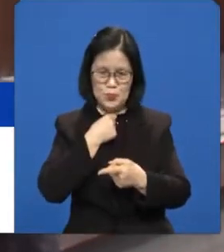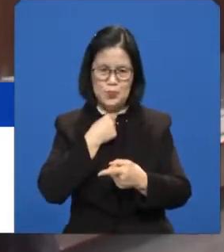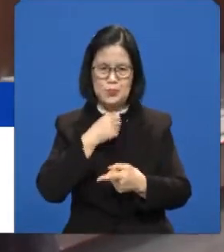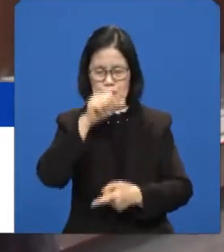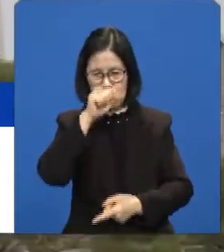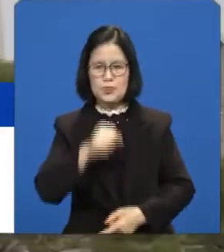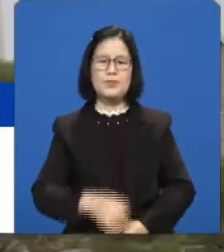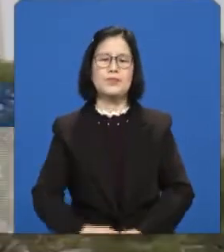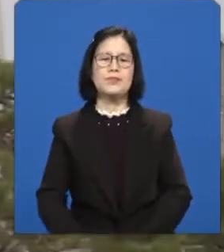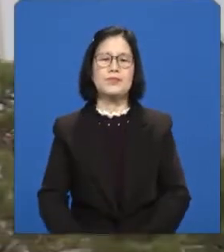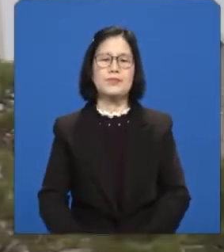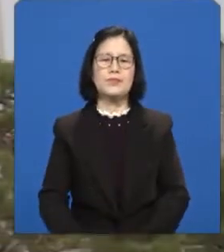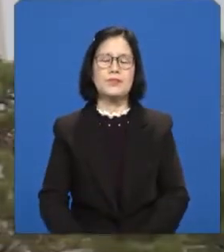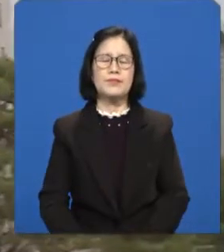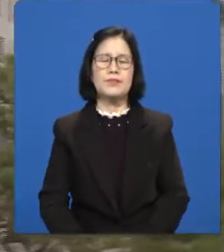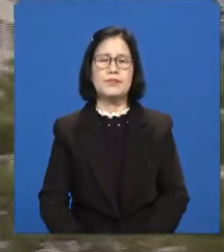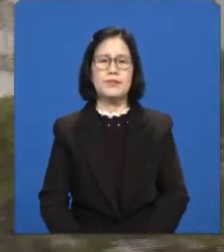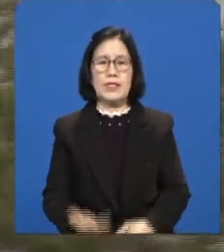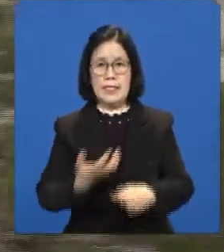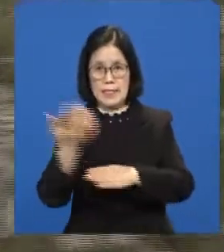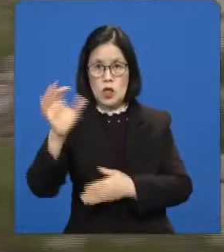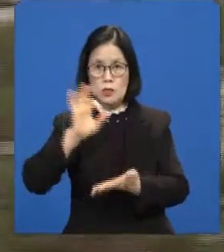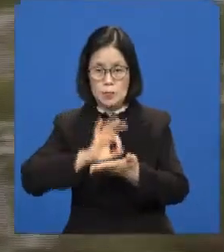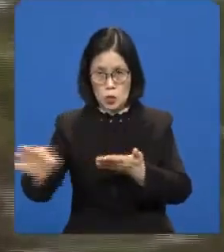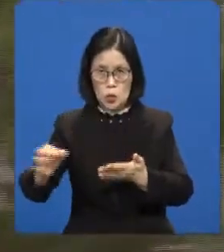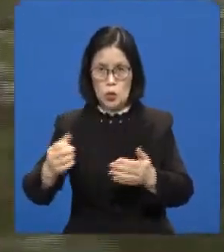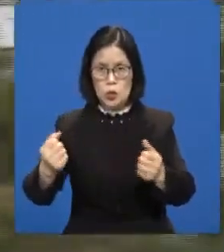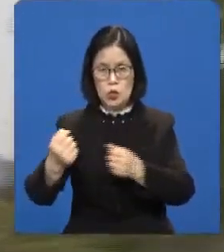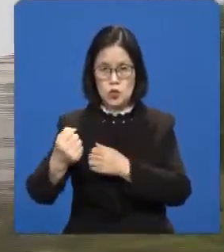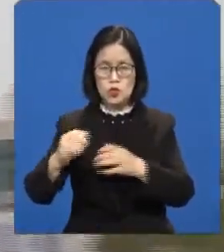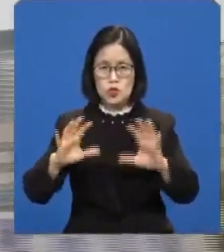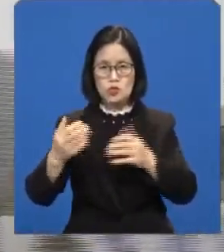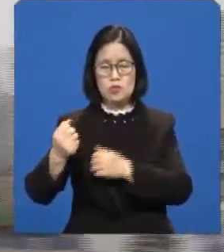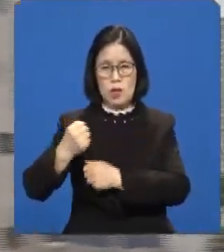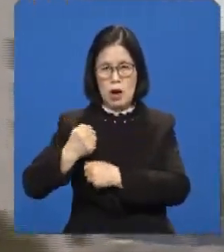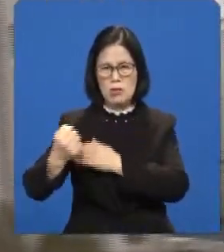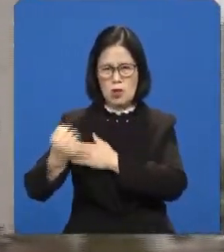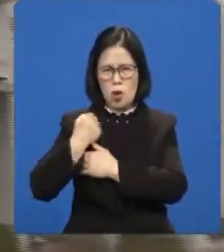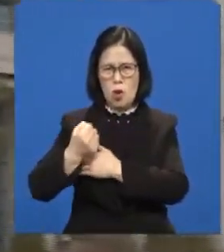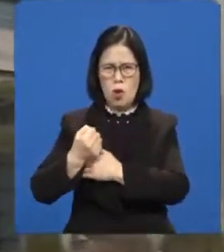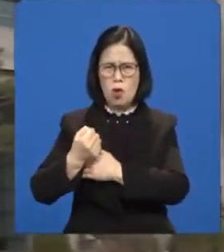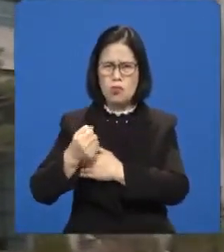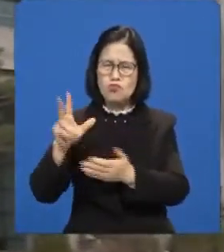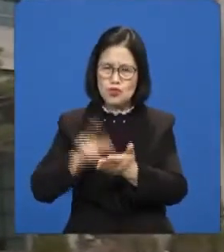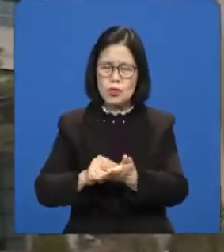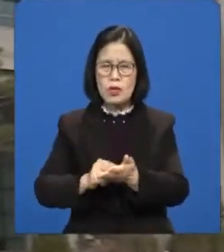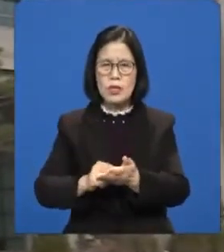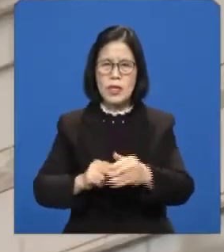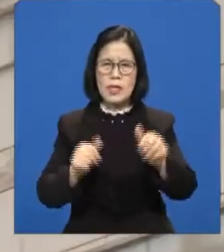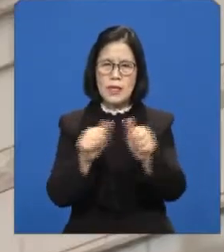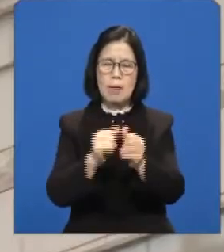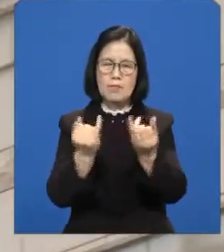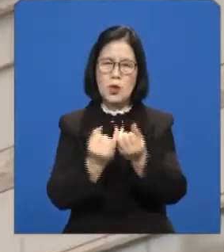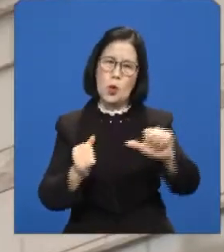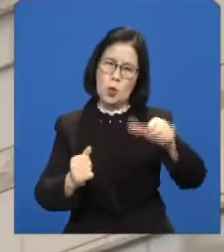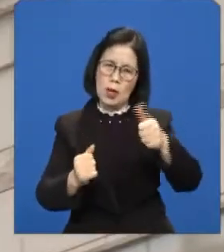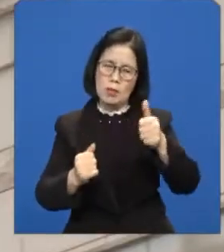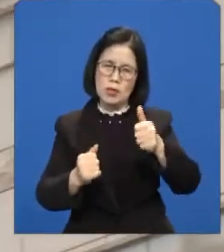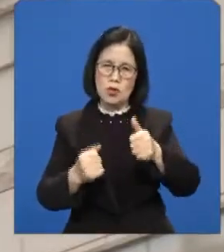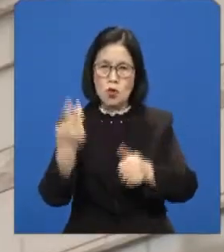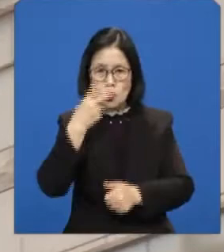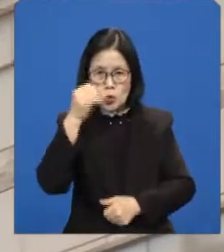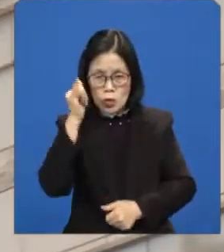좋겠어요 이전 비용과 국방력 공백 등 논란이 더 해 줘 남녀 500명을 대상으로 한 리얼미터 조사에선